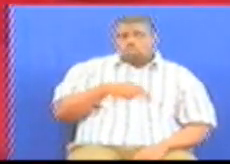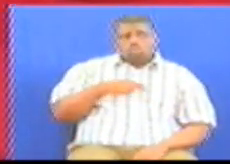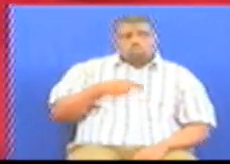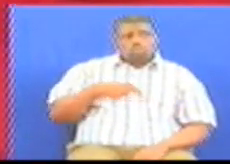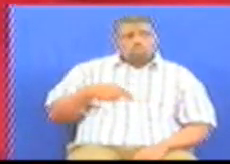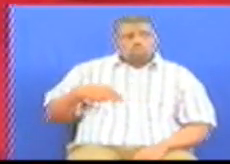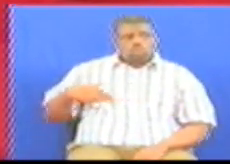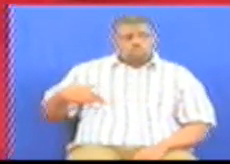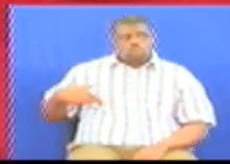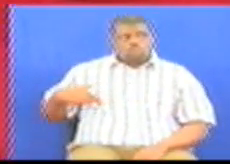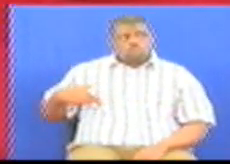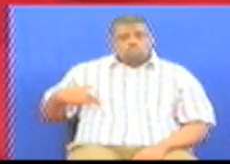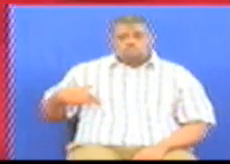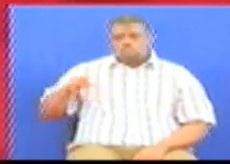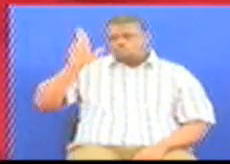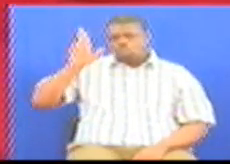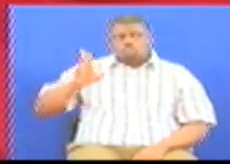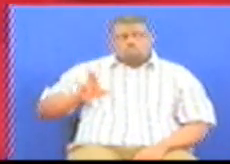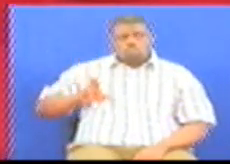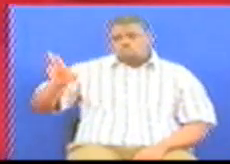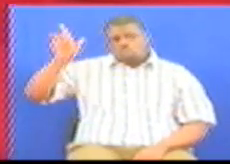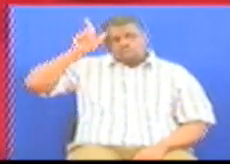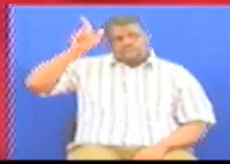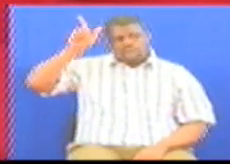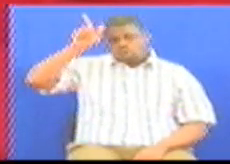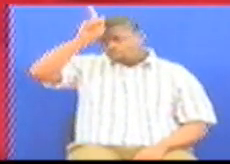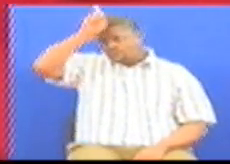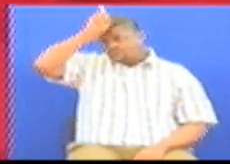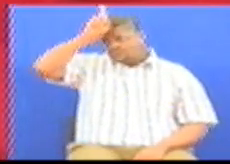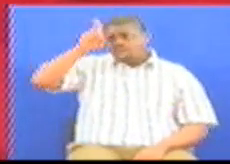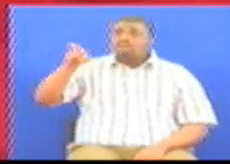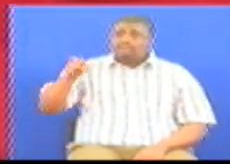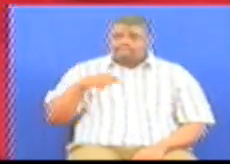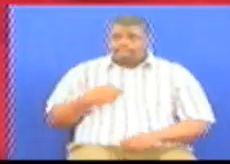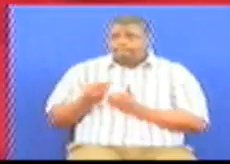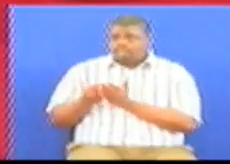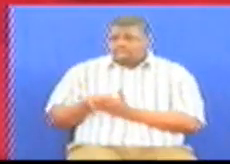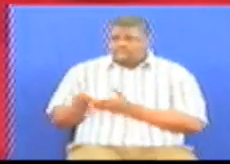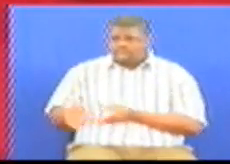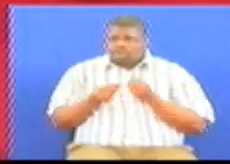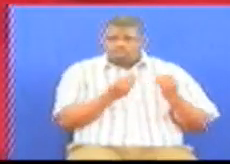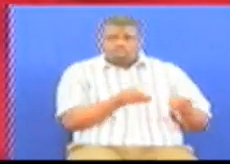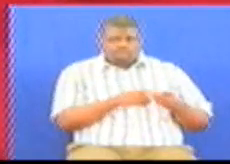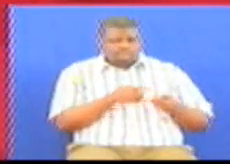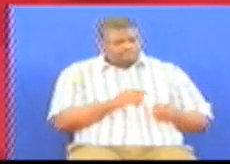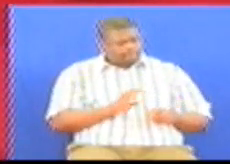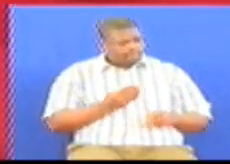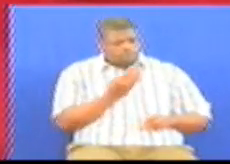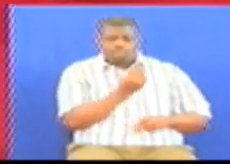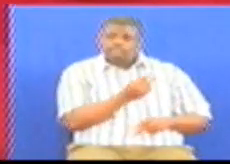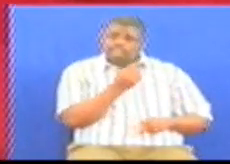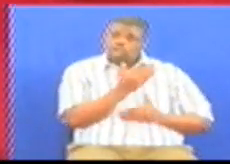2017 na ulikuwa uishe 2018. Mradi ni zaidi ya bilioni 4 na pesa zimeshatoka zaidi ya bilioni 2.5.